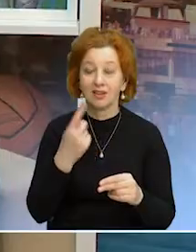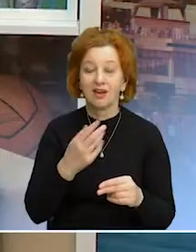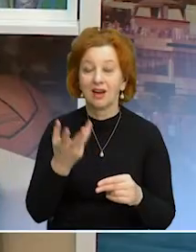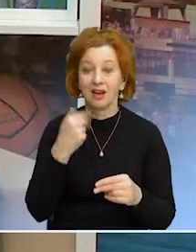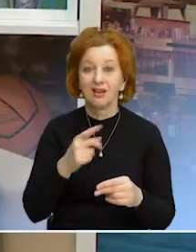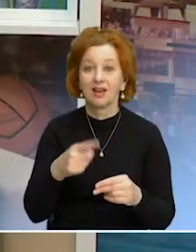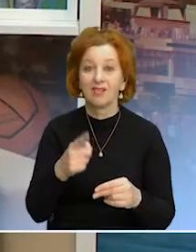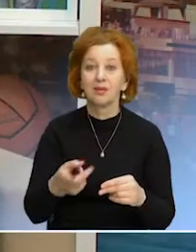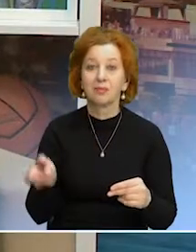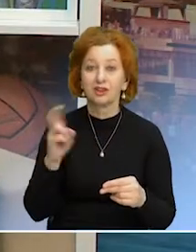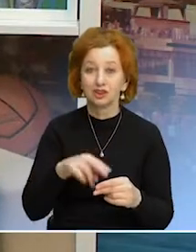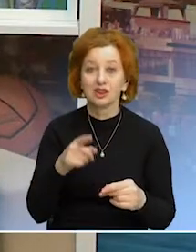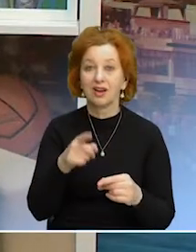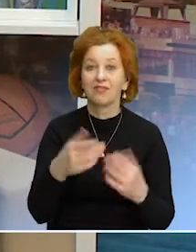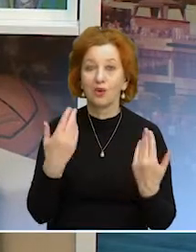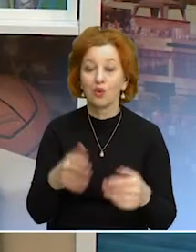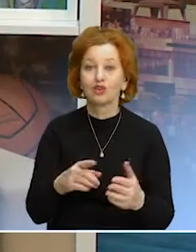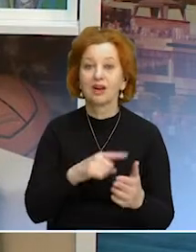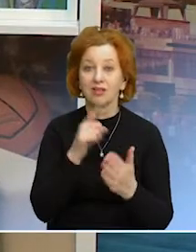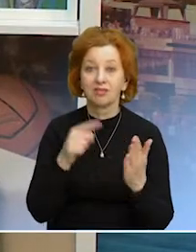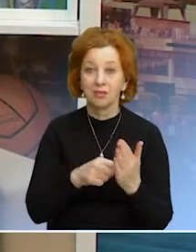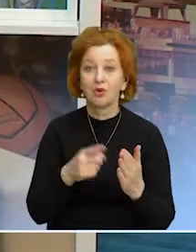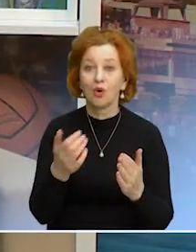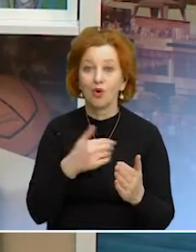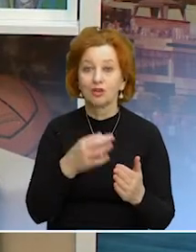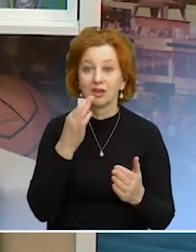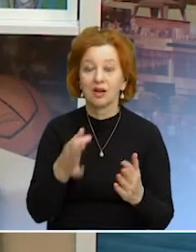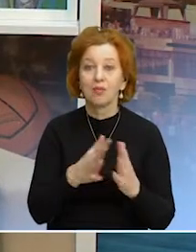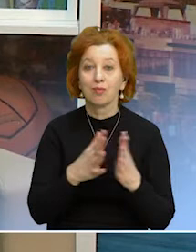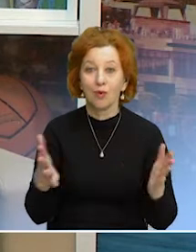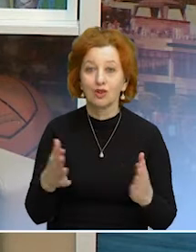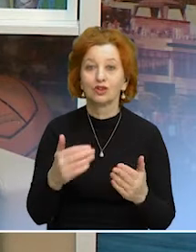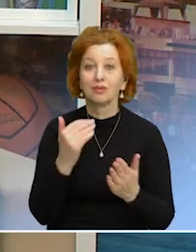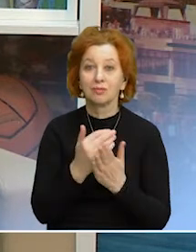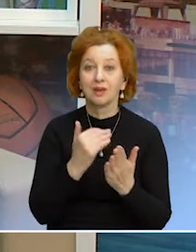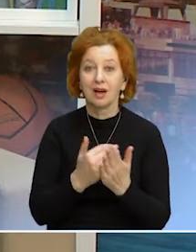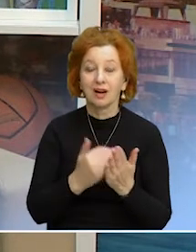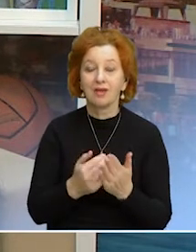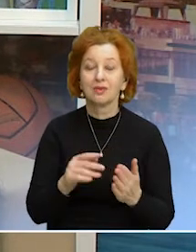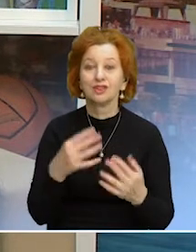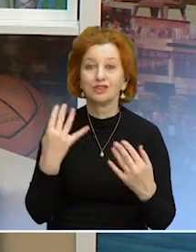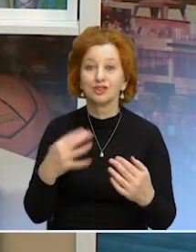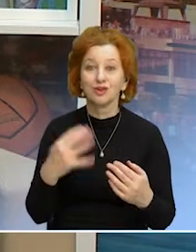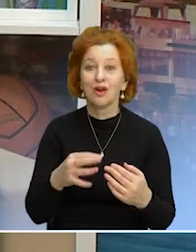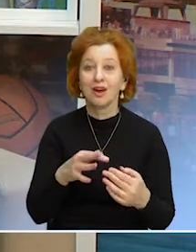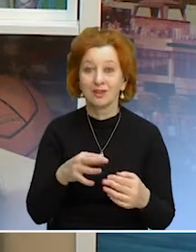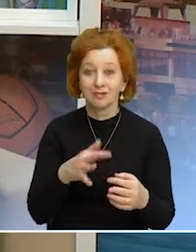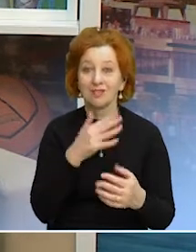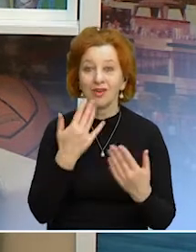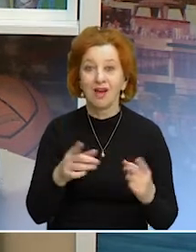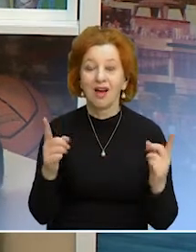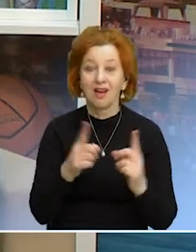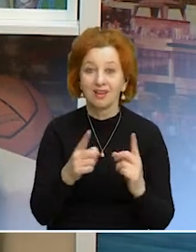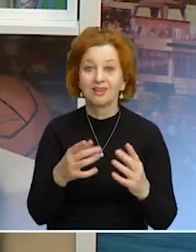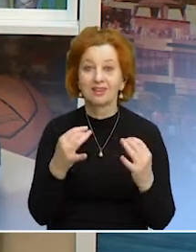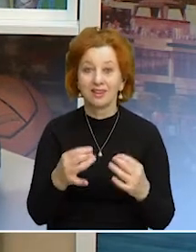вот, конечно же, когда вы пришли и когда уже сейчас надо прощаться, хочется сказать, что дайте нам больше времени в программе, еще минут 40 хотя бы, чтобы мы все разобрали, но